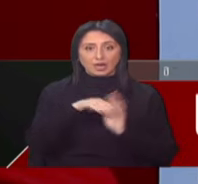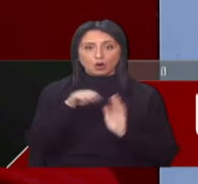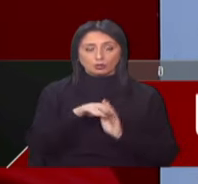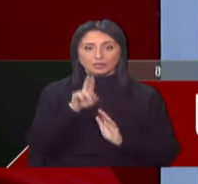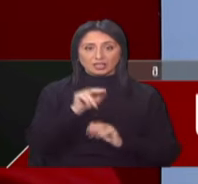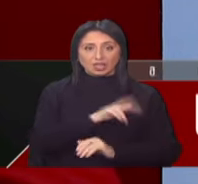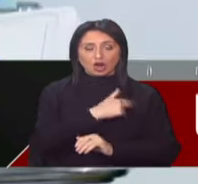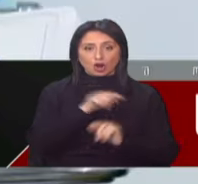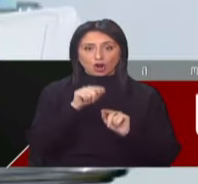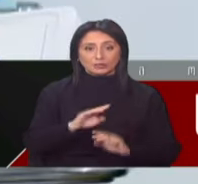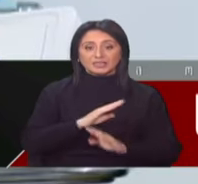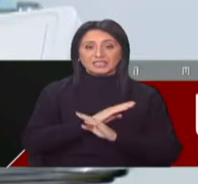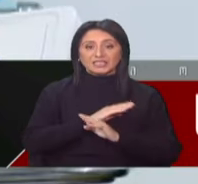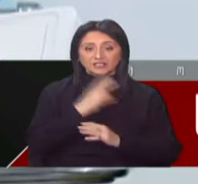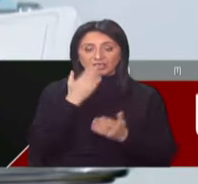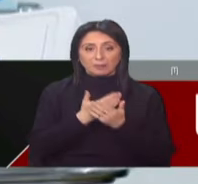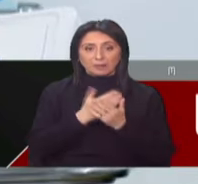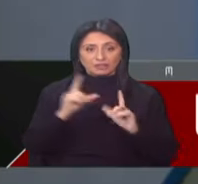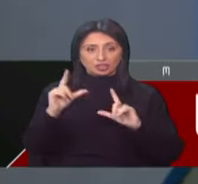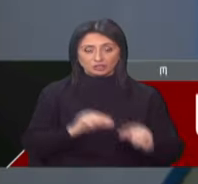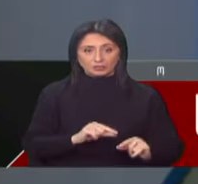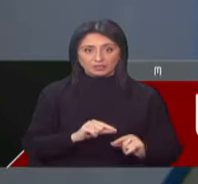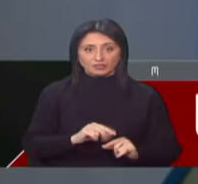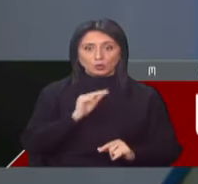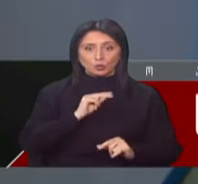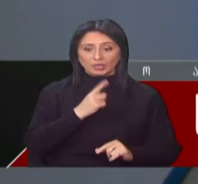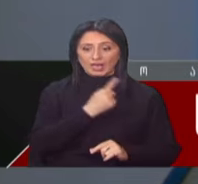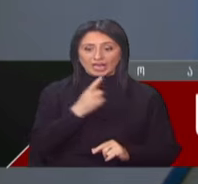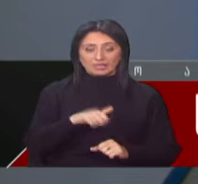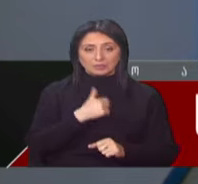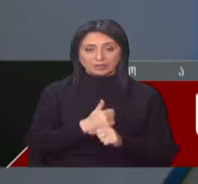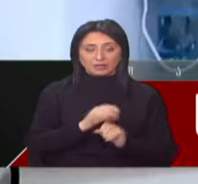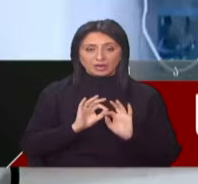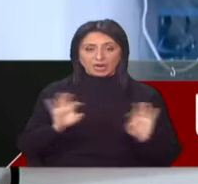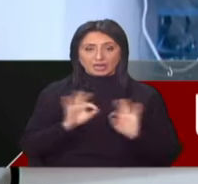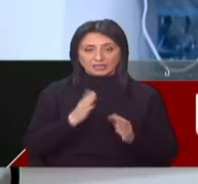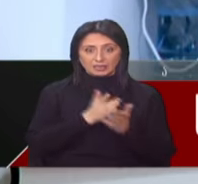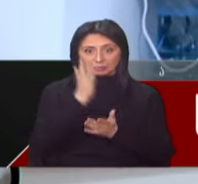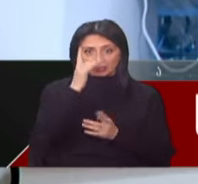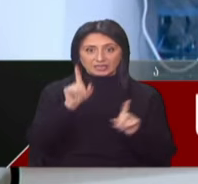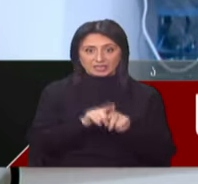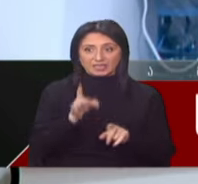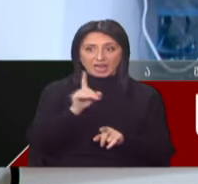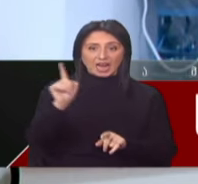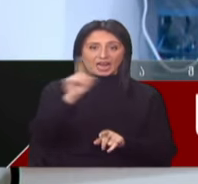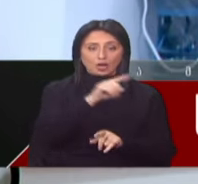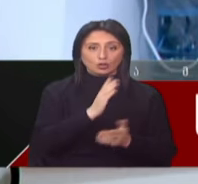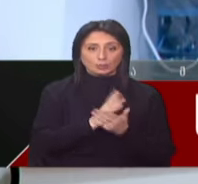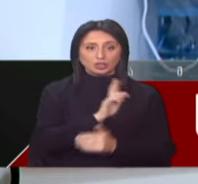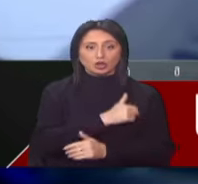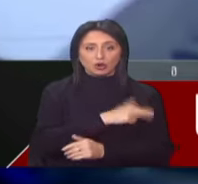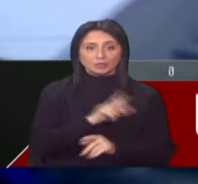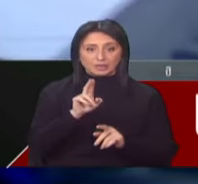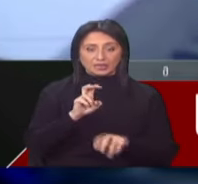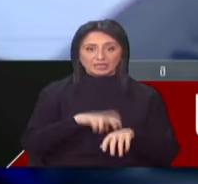და ჰოსპიტალში სიკვდილიანობის მაჩვენებლის შემცირება. უწყების ერთ-ერთი მთავარი გაცხადებული მიზანი ასევე რეგიონებში არსებული ჰოსპიტლების